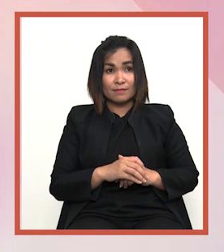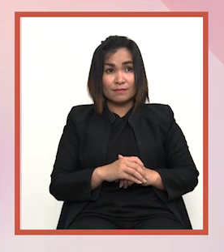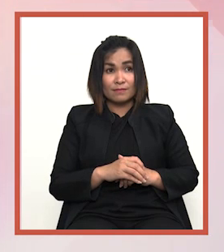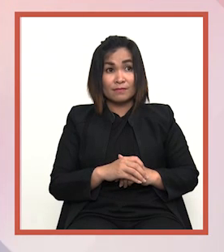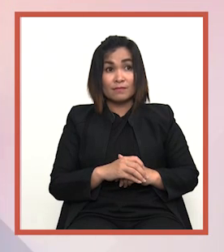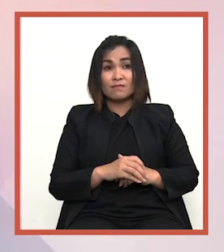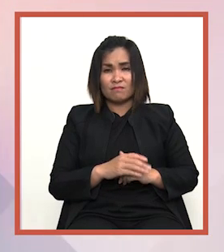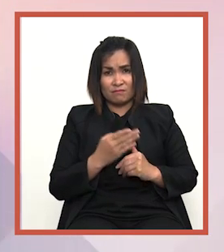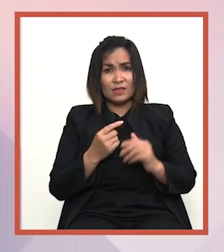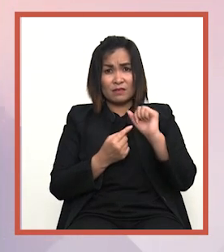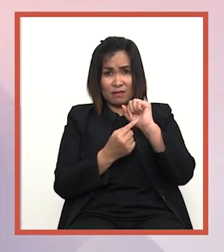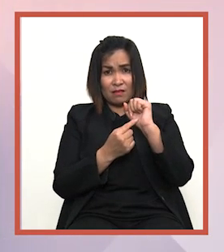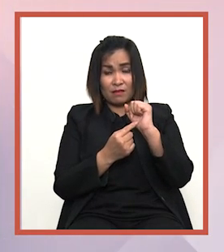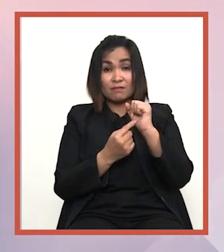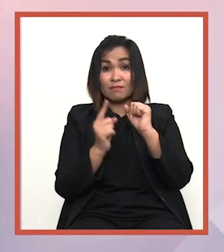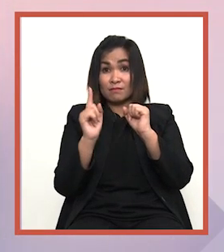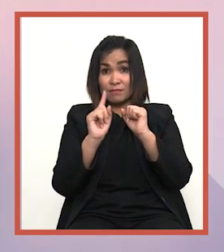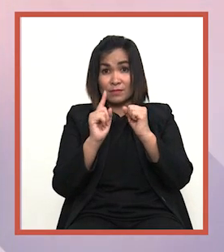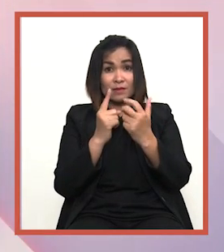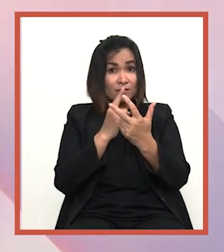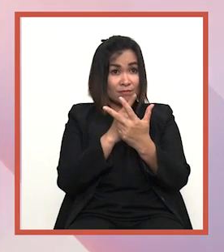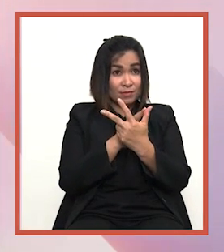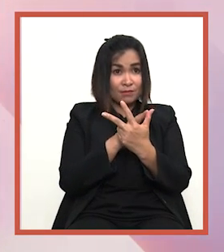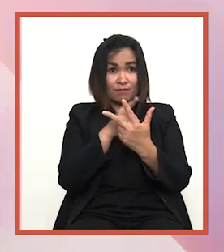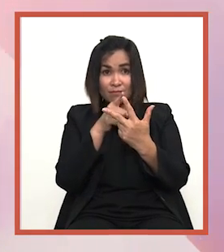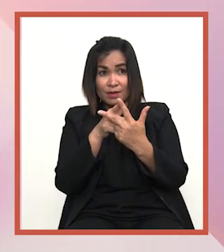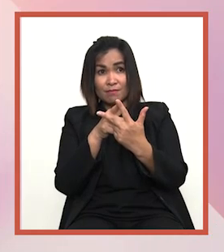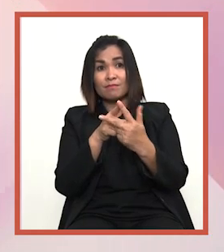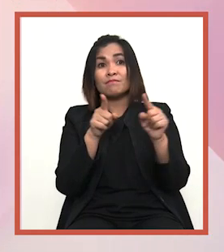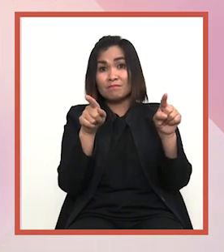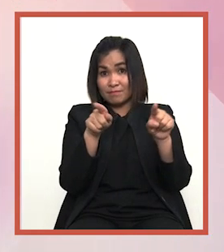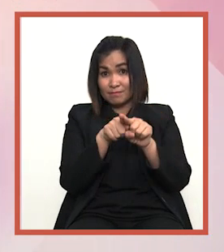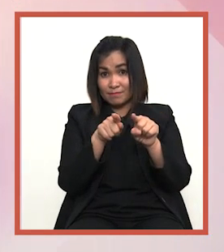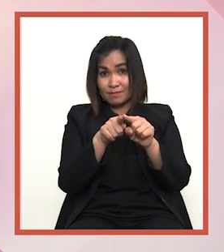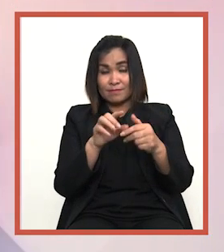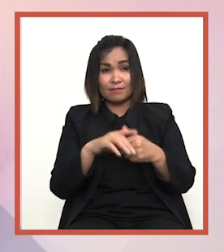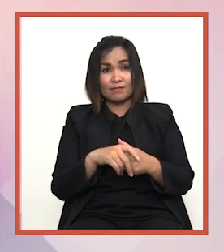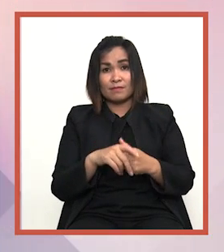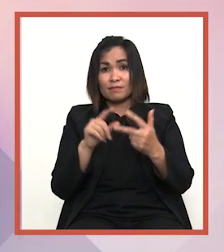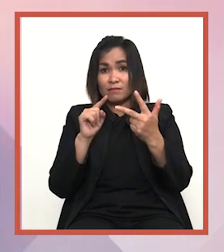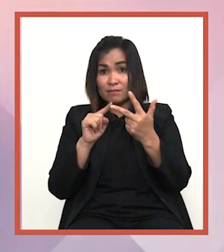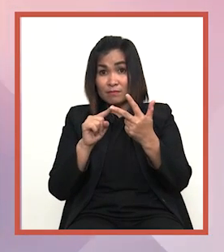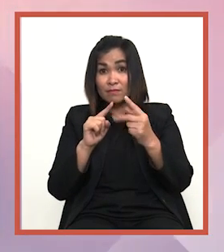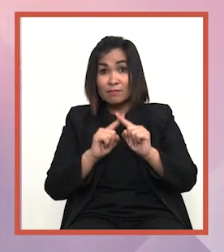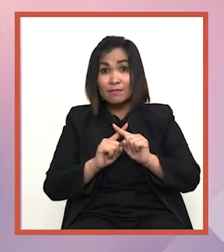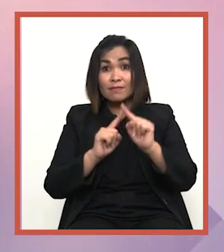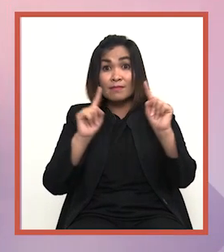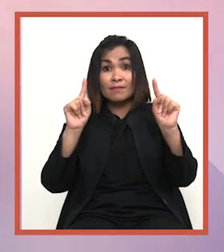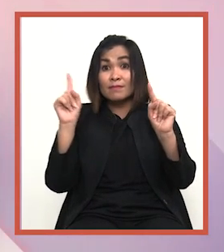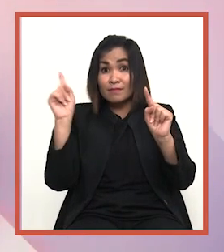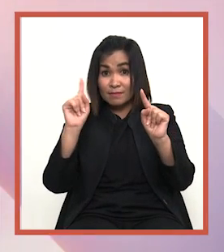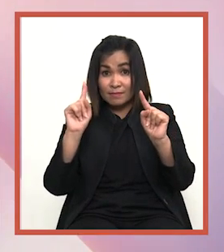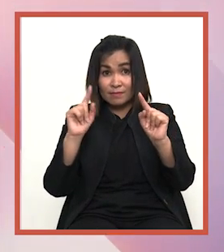อดแสงให้ความร้อนสัญลักษณ์แบบงานสมบูรณ์กับแบบการทำงานนะครับจะคล้ายๆกันนะครับจะเหมือนกันนะ